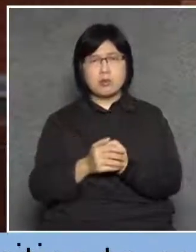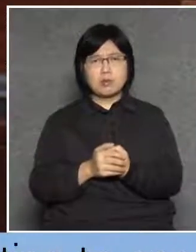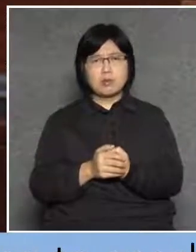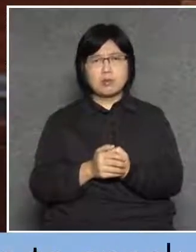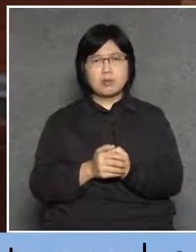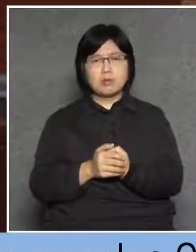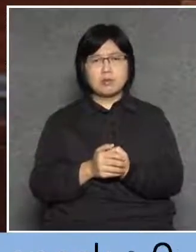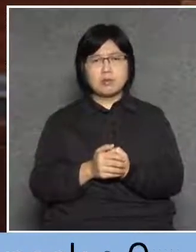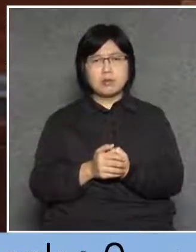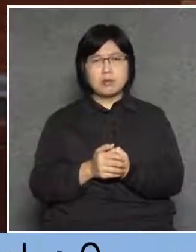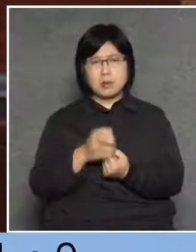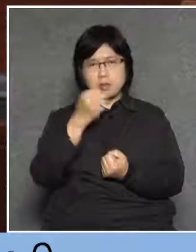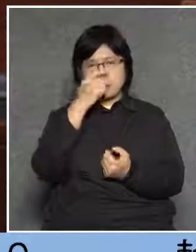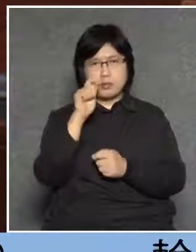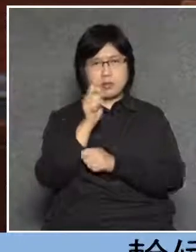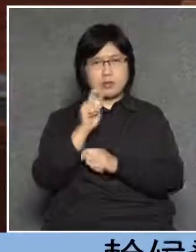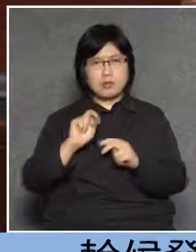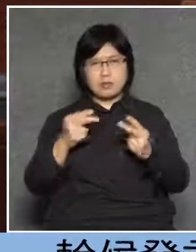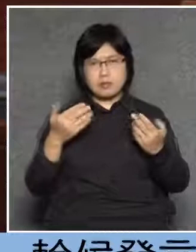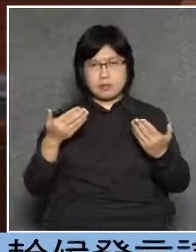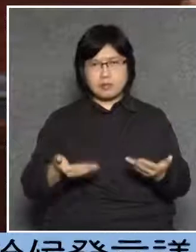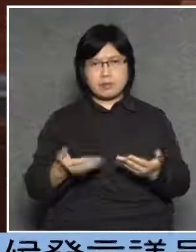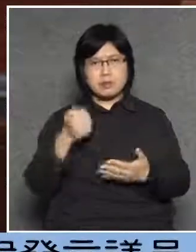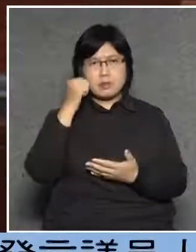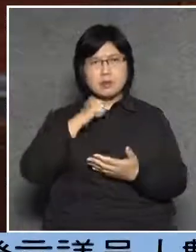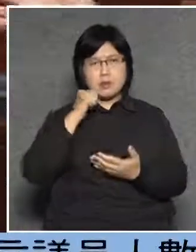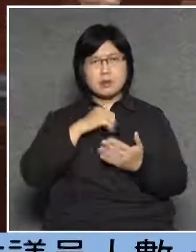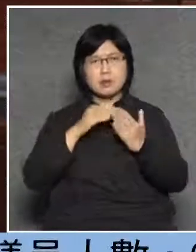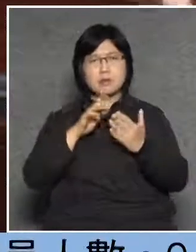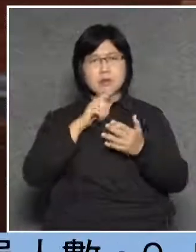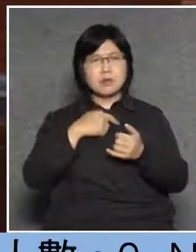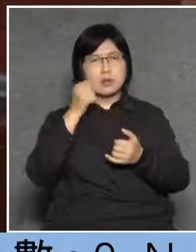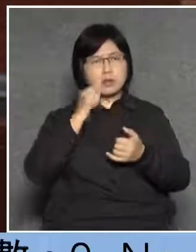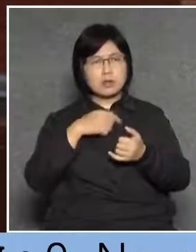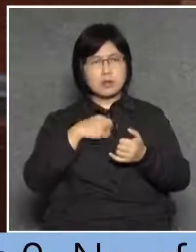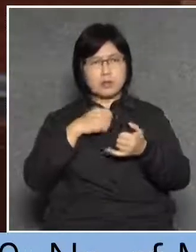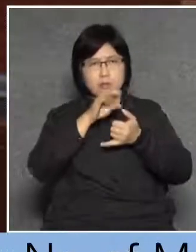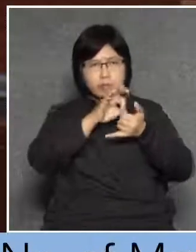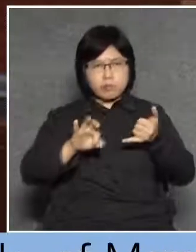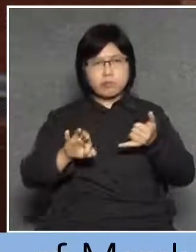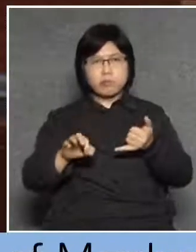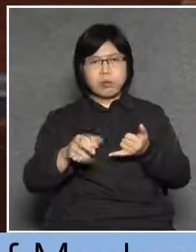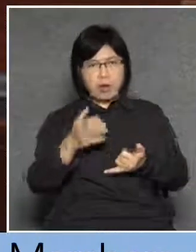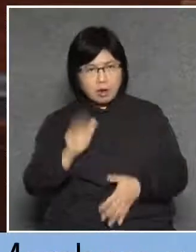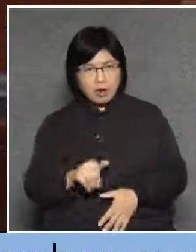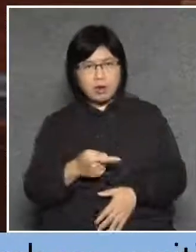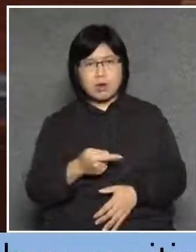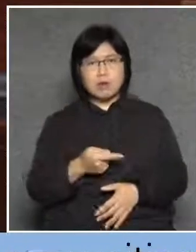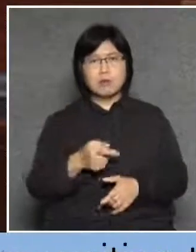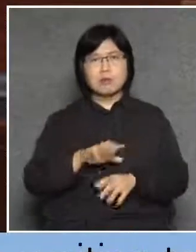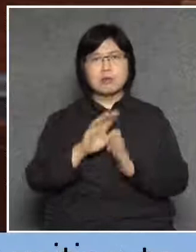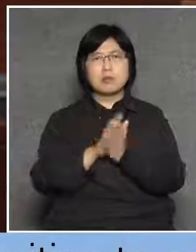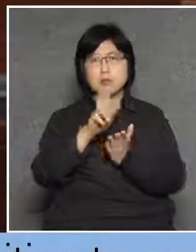是香港福利發展到今日，啲老人院可以剝曬啲老人家啲衫，可以咁樣存在，其實同整個政